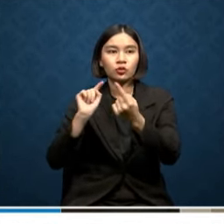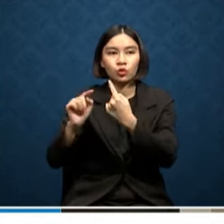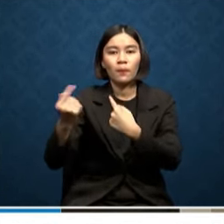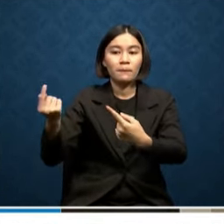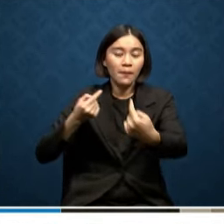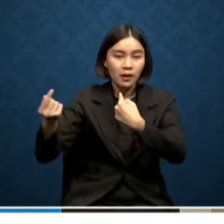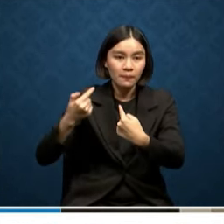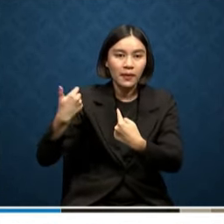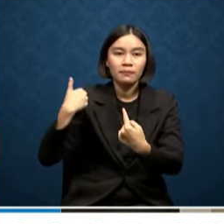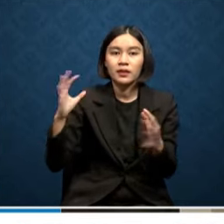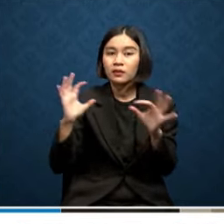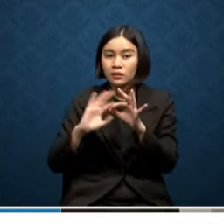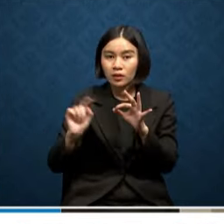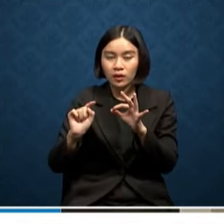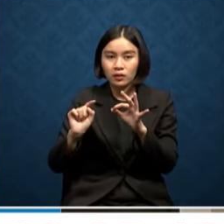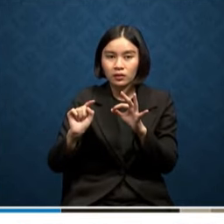องเรียนในเรื่อง